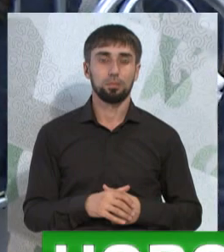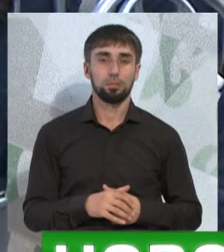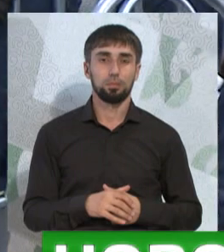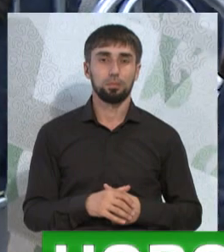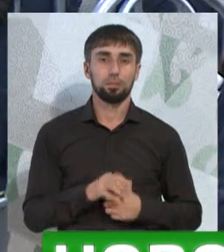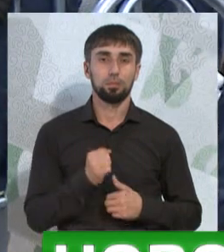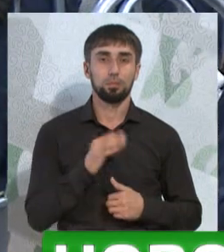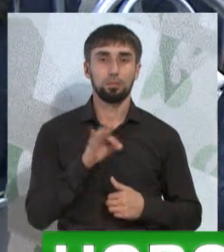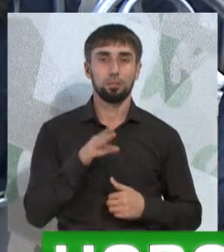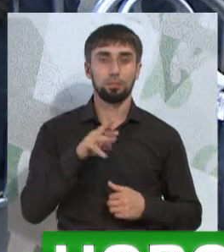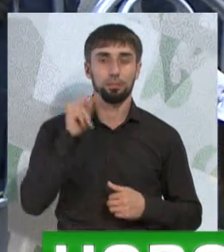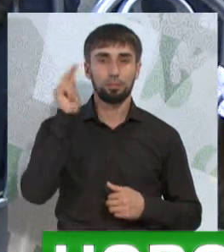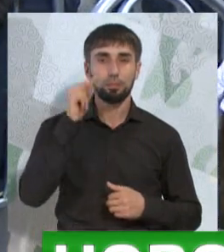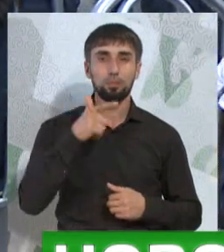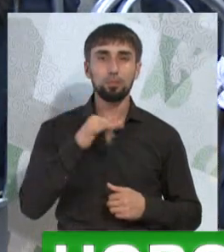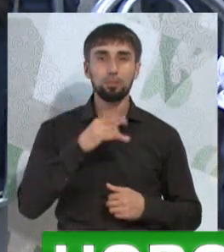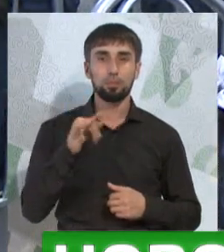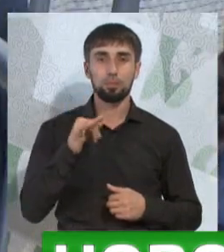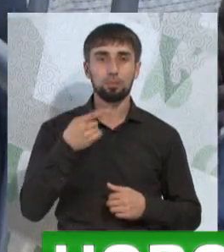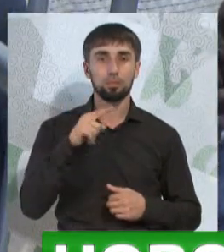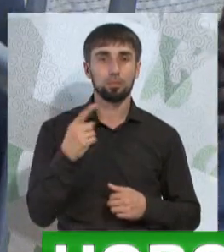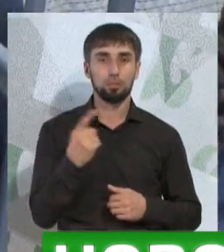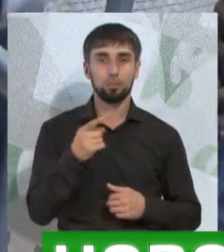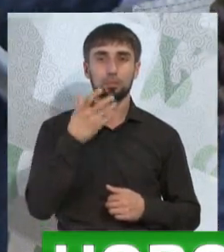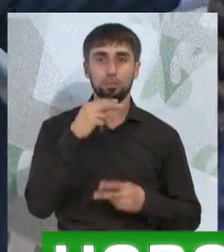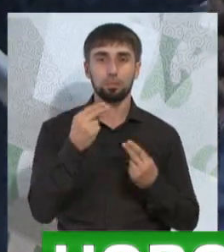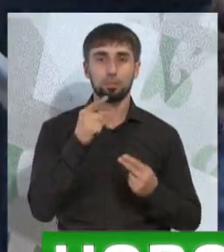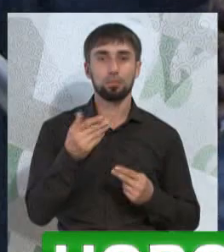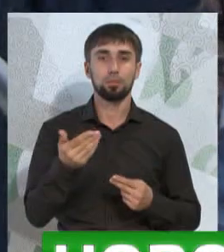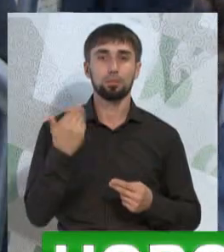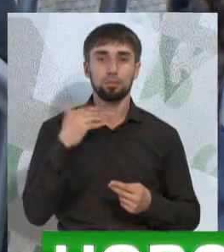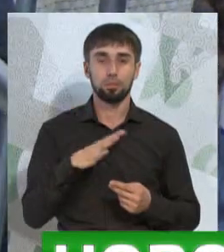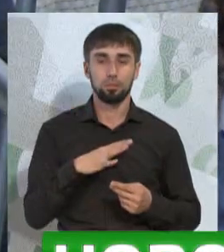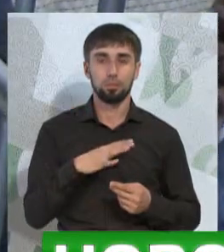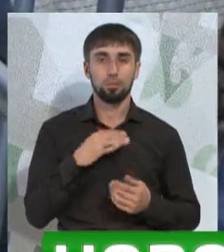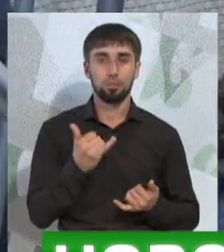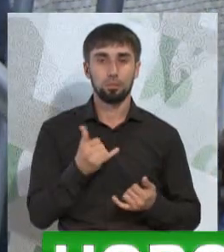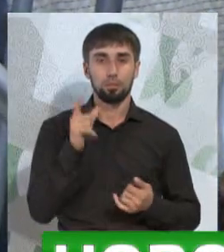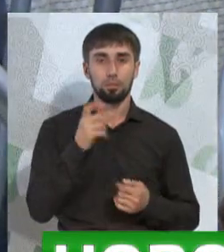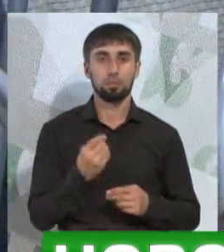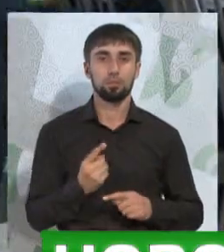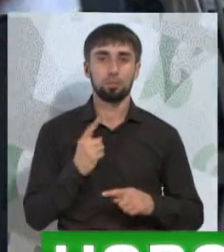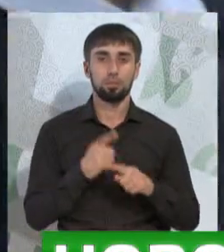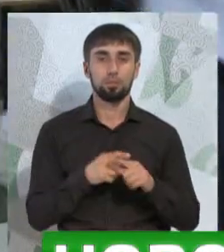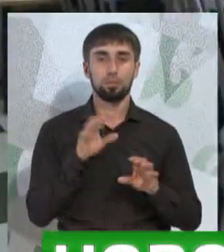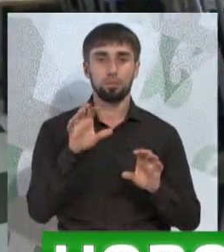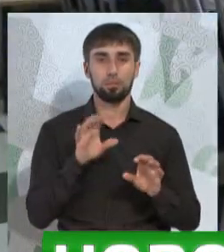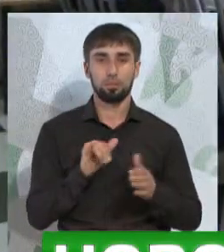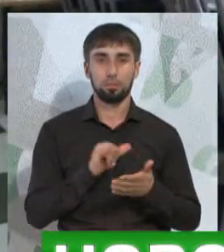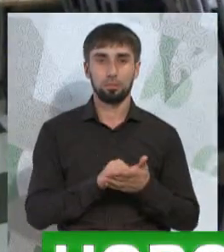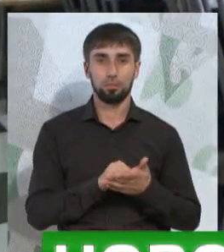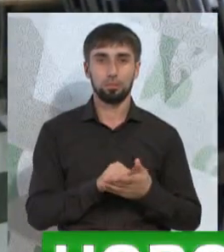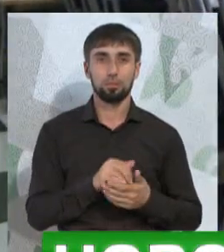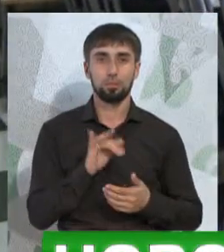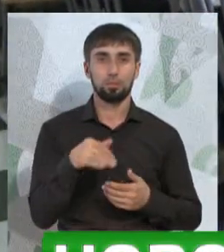А вот для учащихся гимназии номер 1 горячее питание уже давно норма, которая теперь подкреплена еще и законом, что